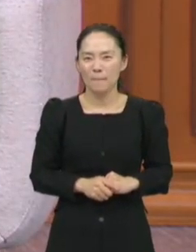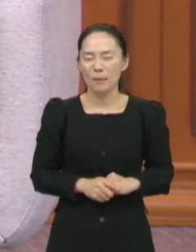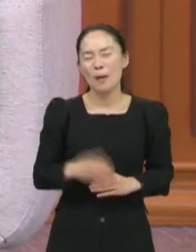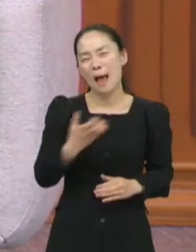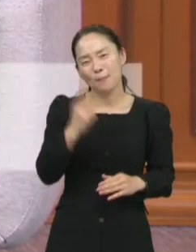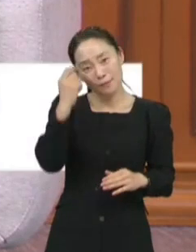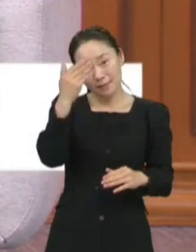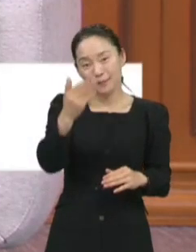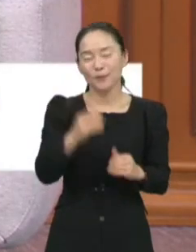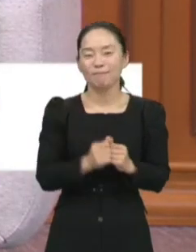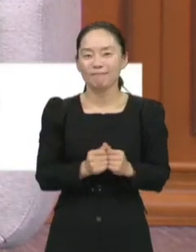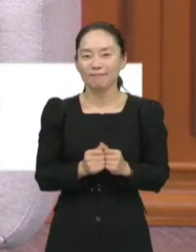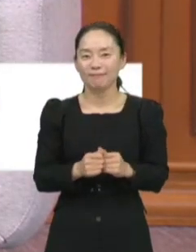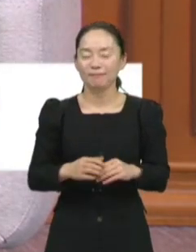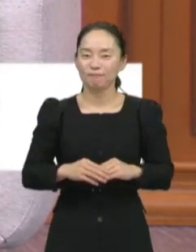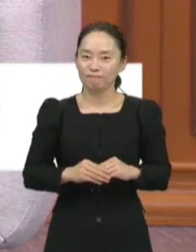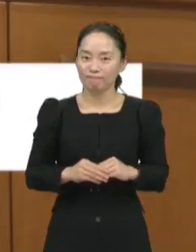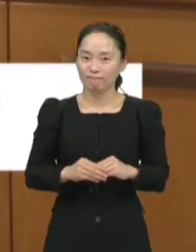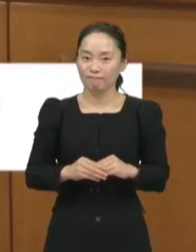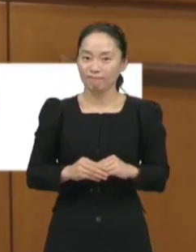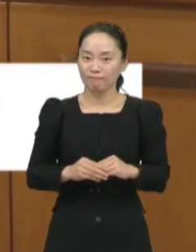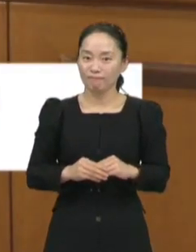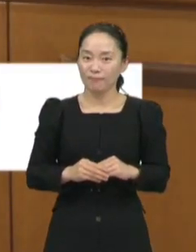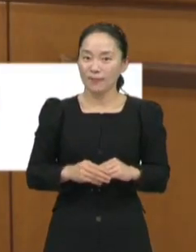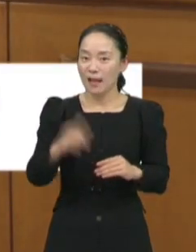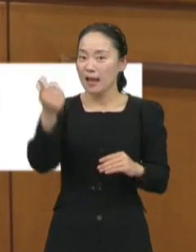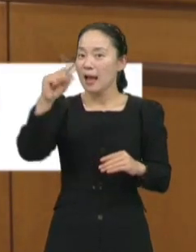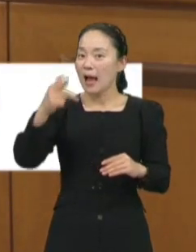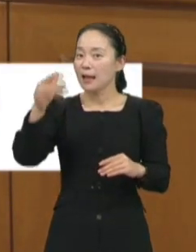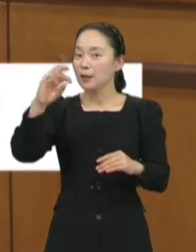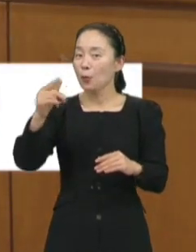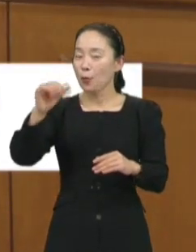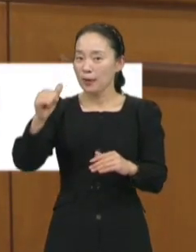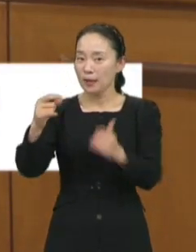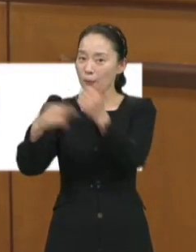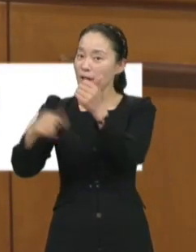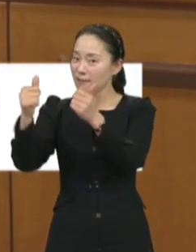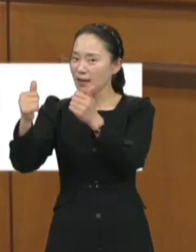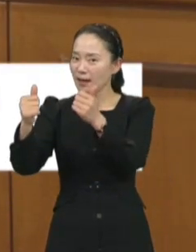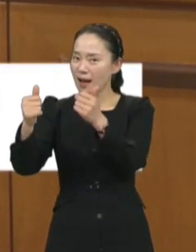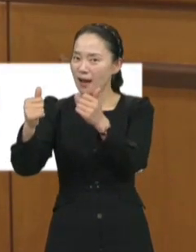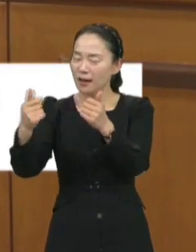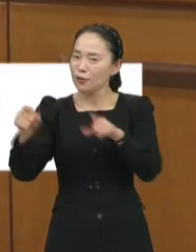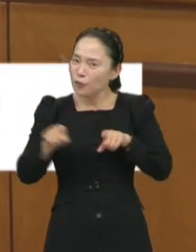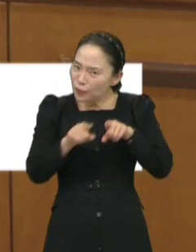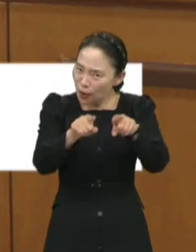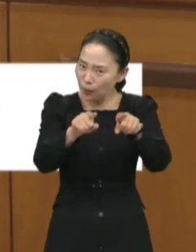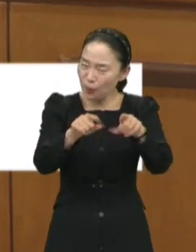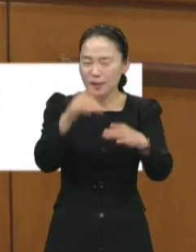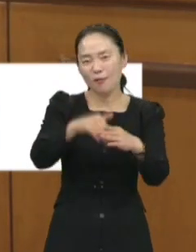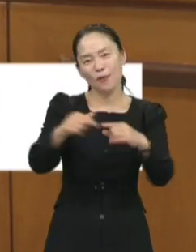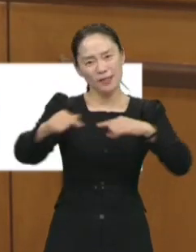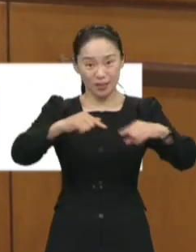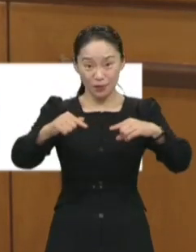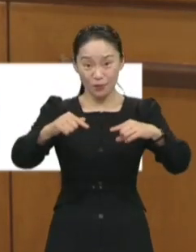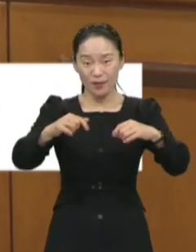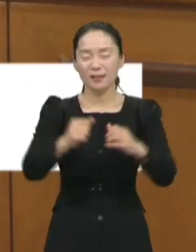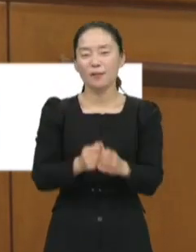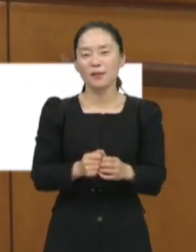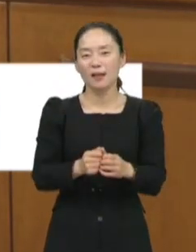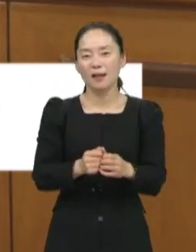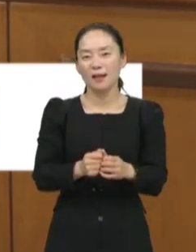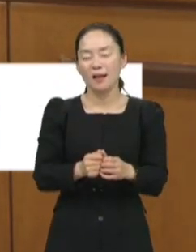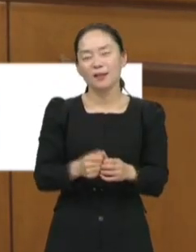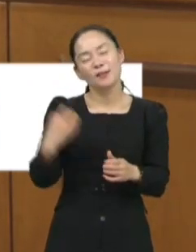질문입니다만 아까 말씀하신 것처럼 한동훈 전 비대위원장과 투톱으로 총선을 진도 지휘 하셨기 때문에 이에 따른